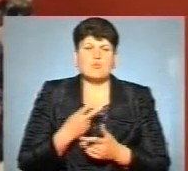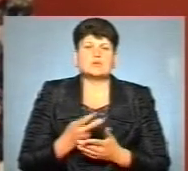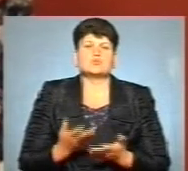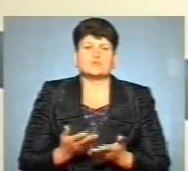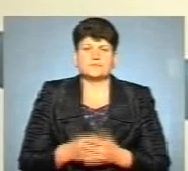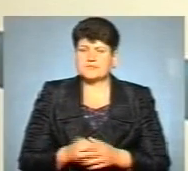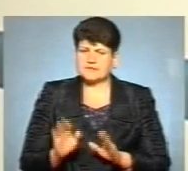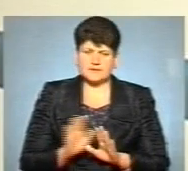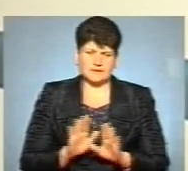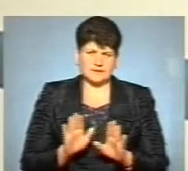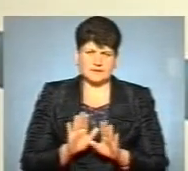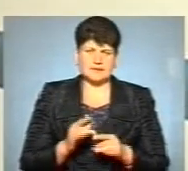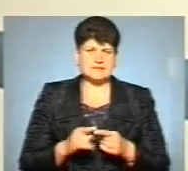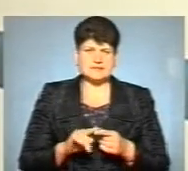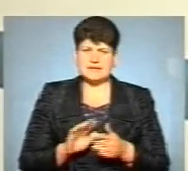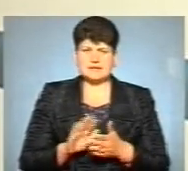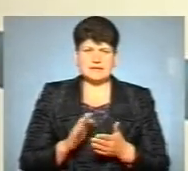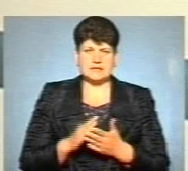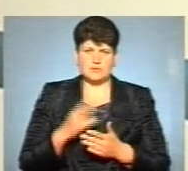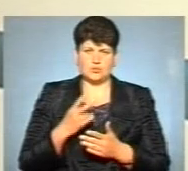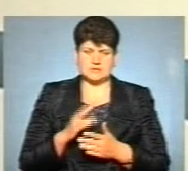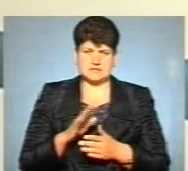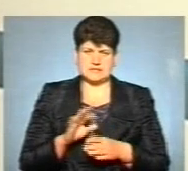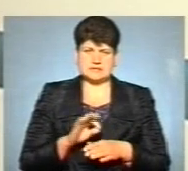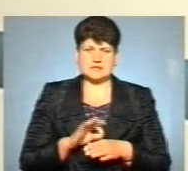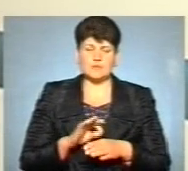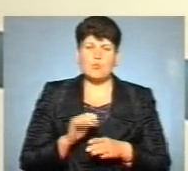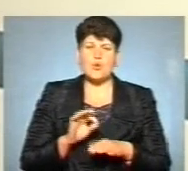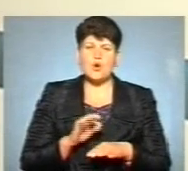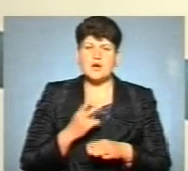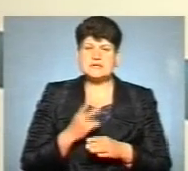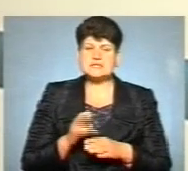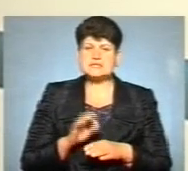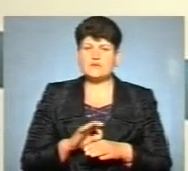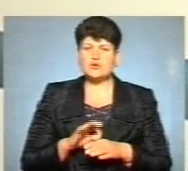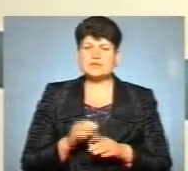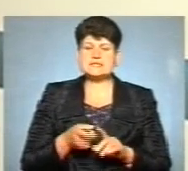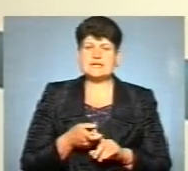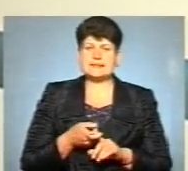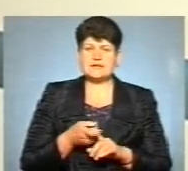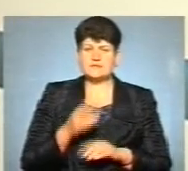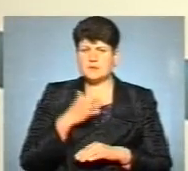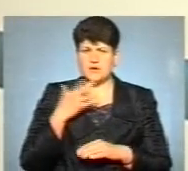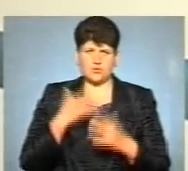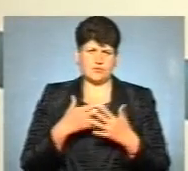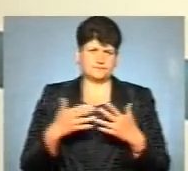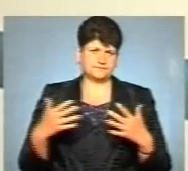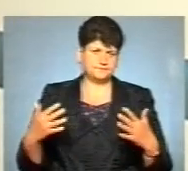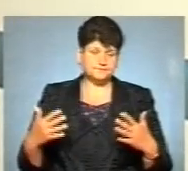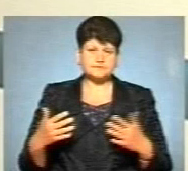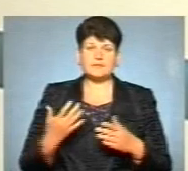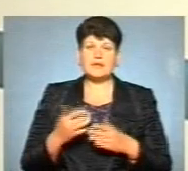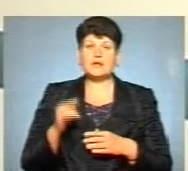Ні, це не є показником, звичайно. Показник захворюваності, звичайно, залежить від багатьох факторів, але саме тоді,